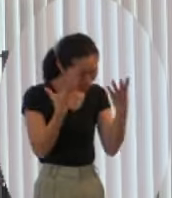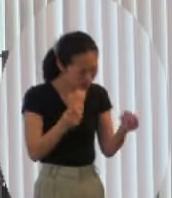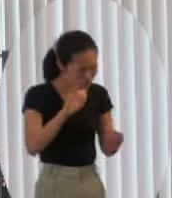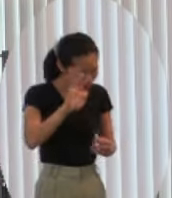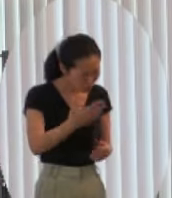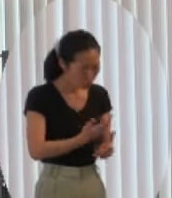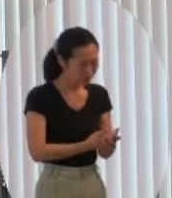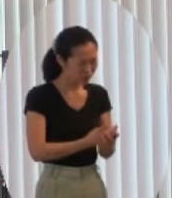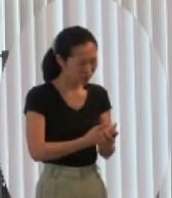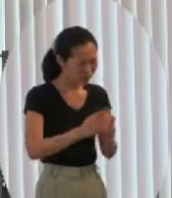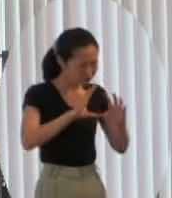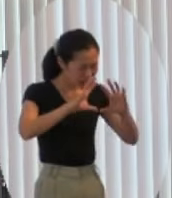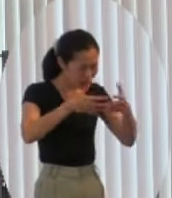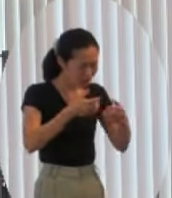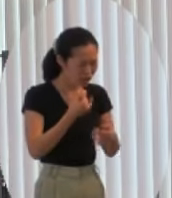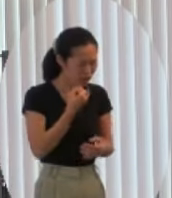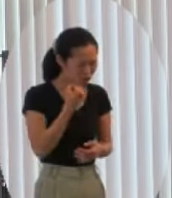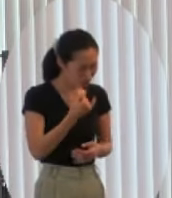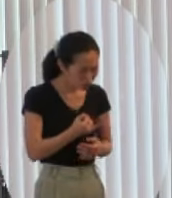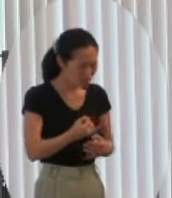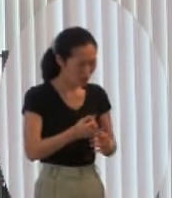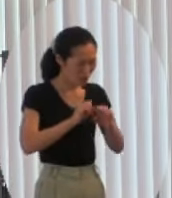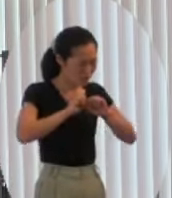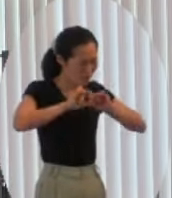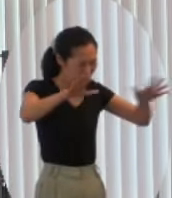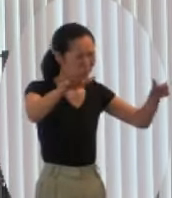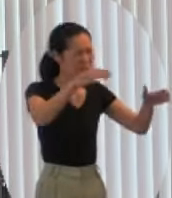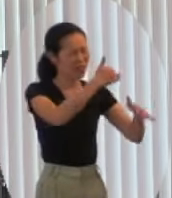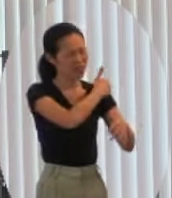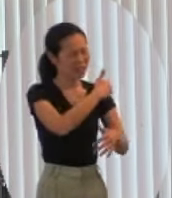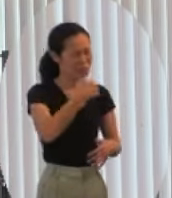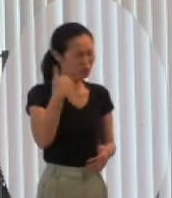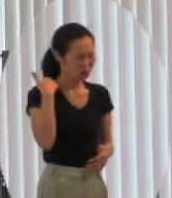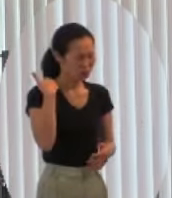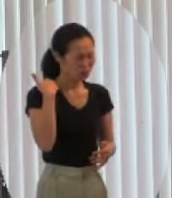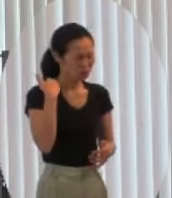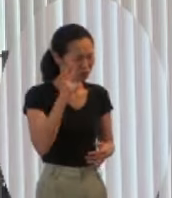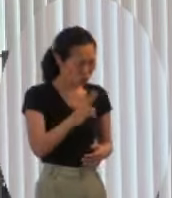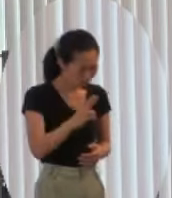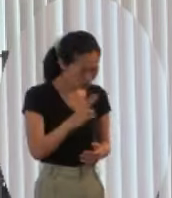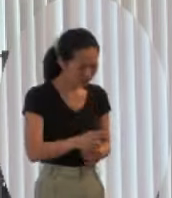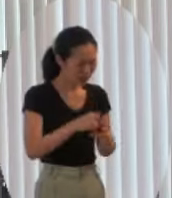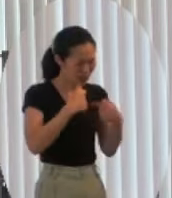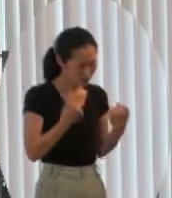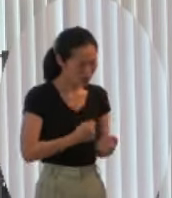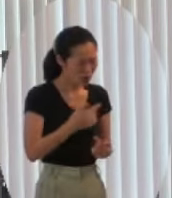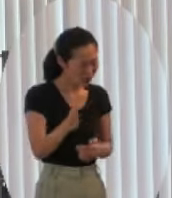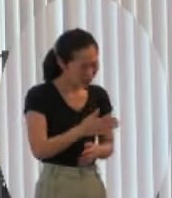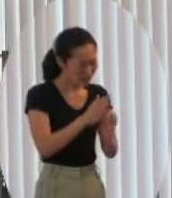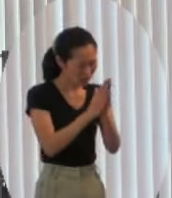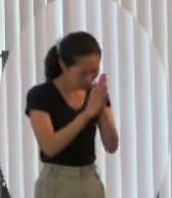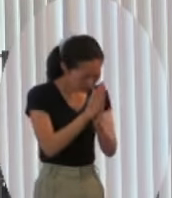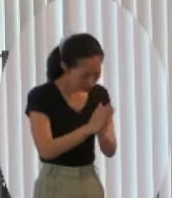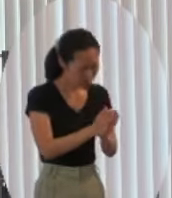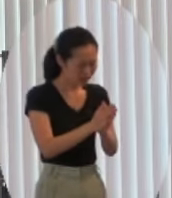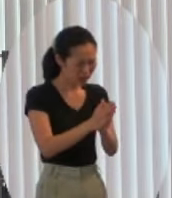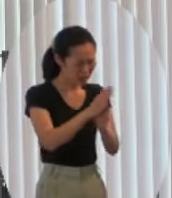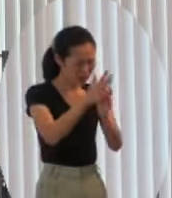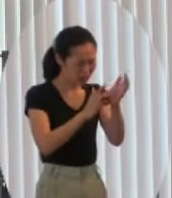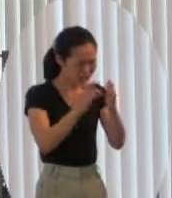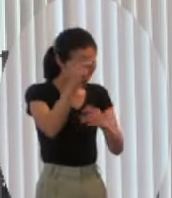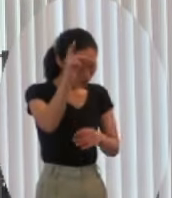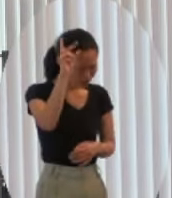に許しを発信する町となることができますように心からお願いいたします。イエス様